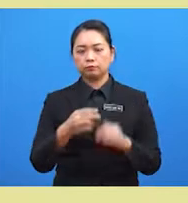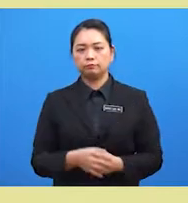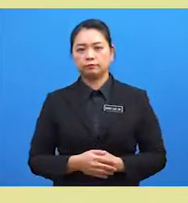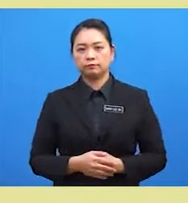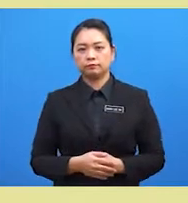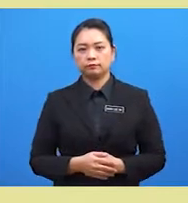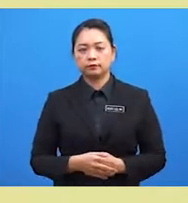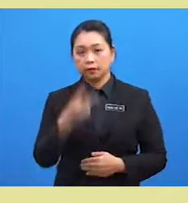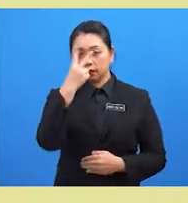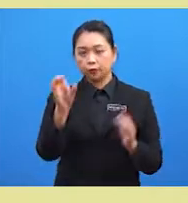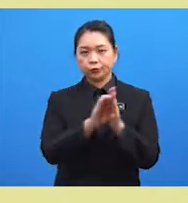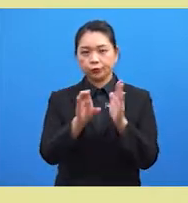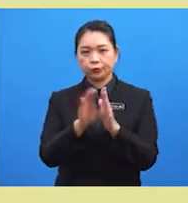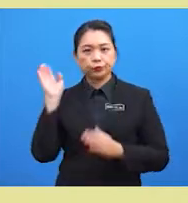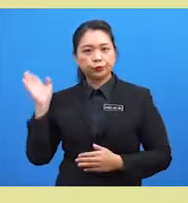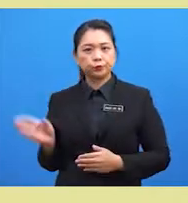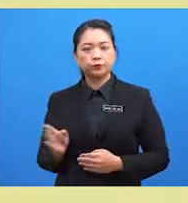Perhatikan contoh berikut.